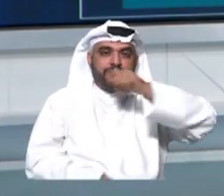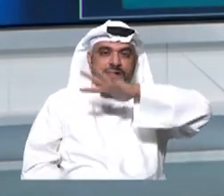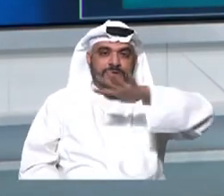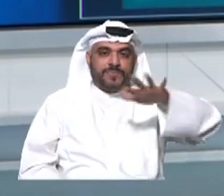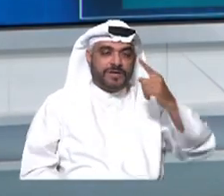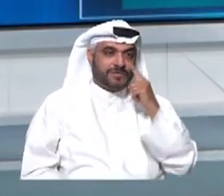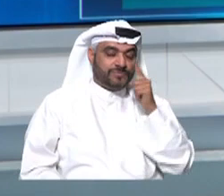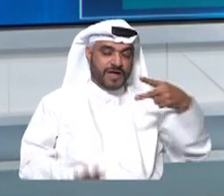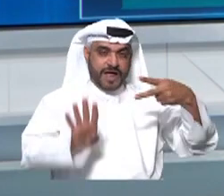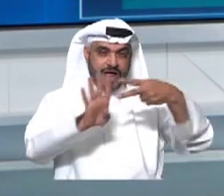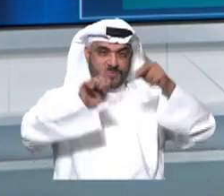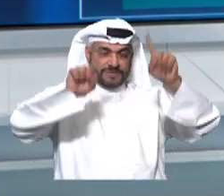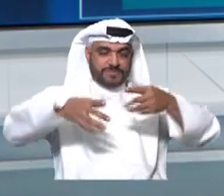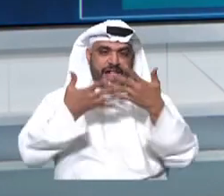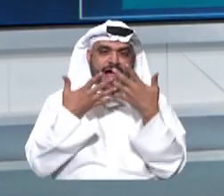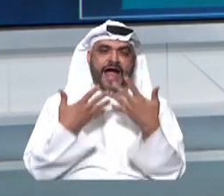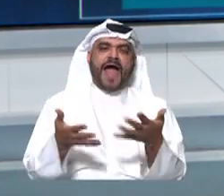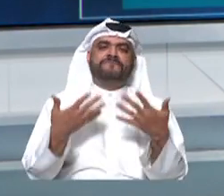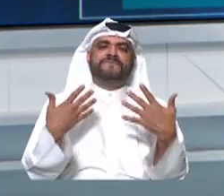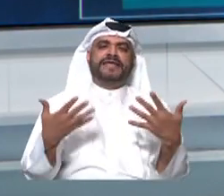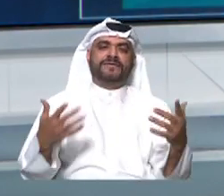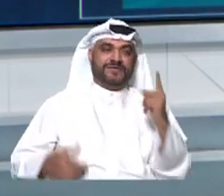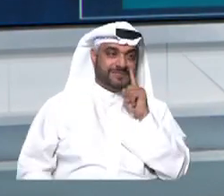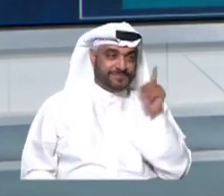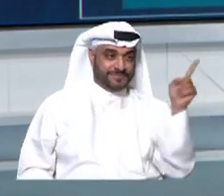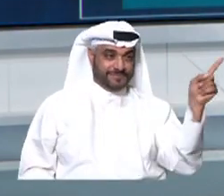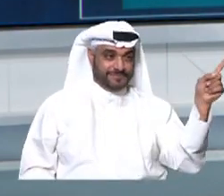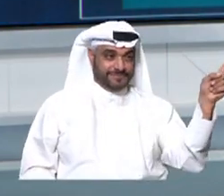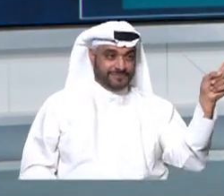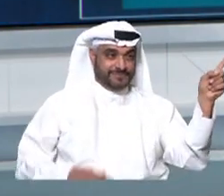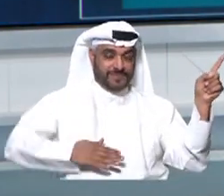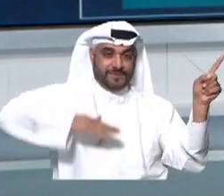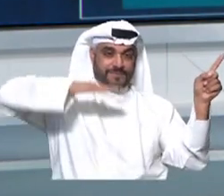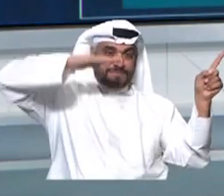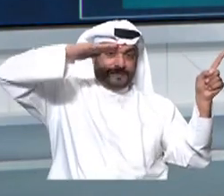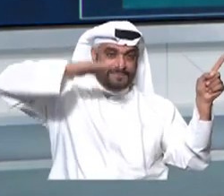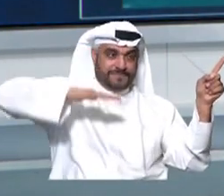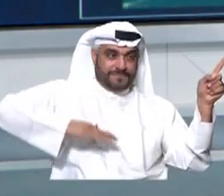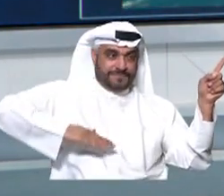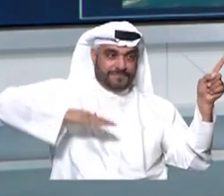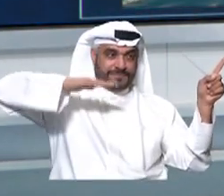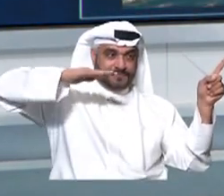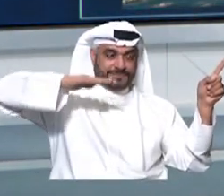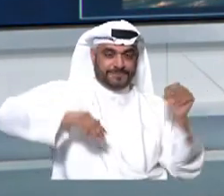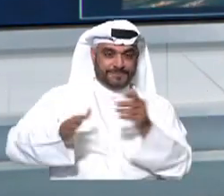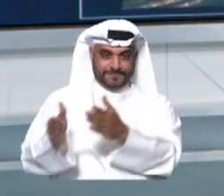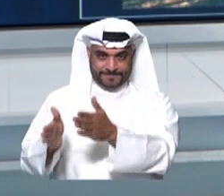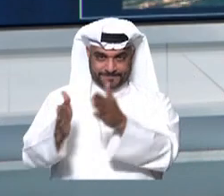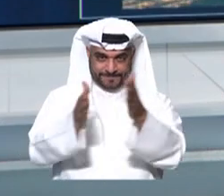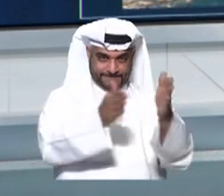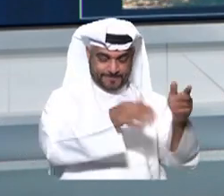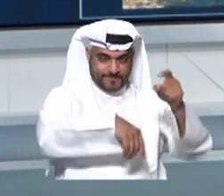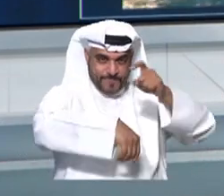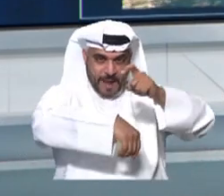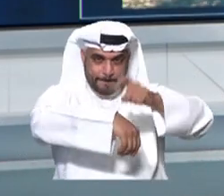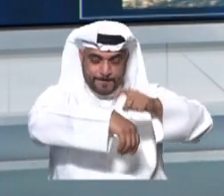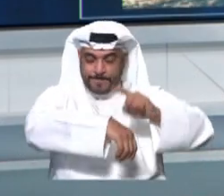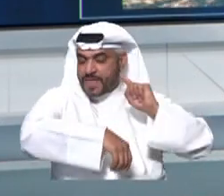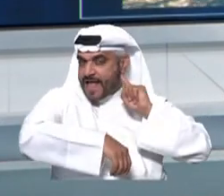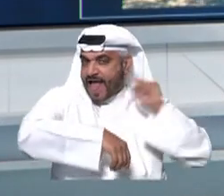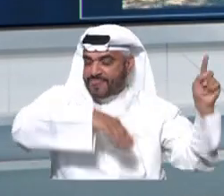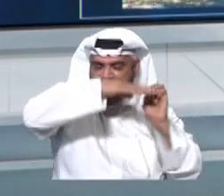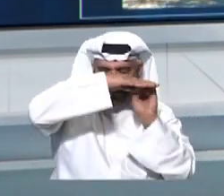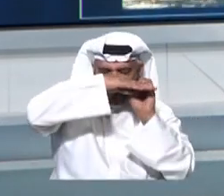القادمة خفيف إلى معتدل الموج يعلو أحيانا، وارتفاع الموج من 2 إلى 6 أقدام. المواقيت بإذن الله على حسب التوقيت المحلي